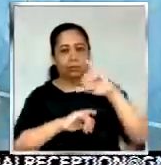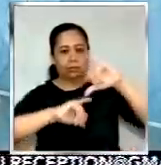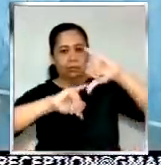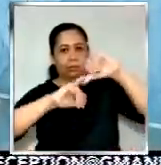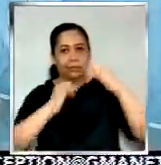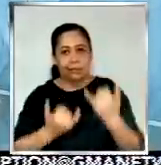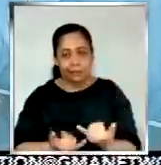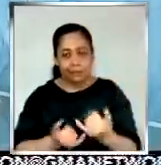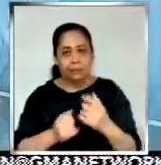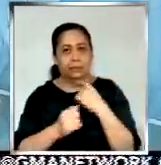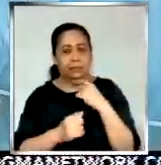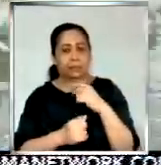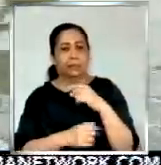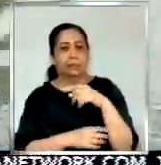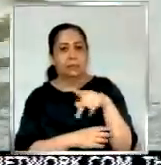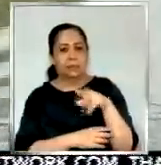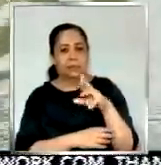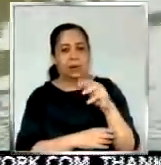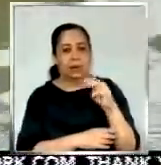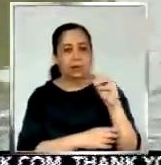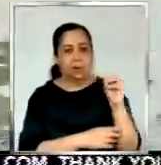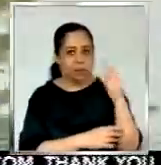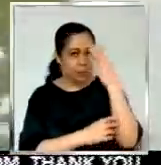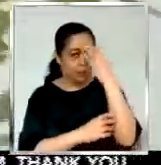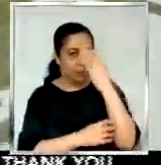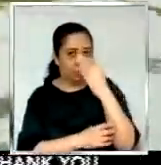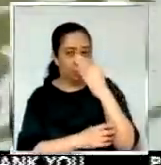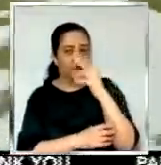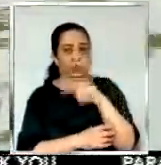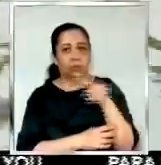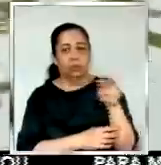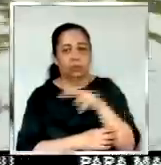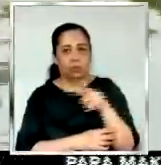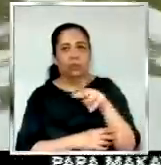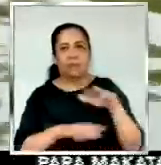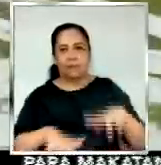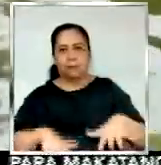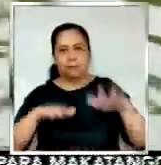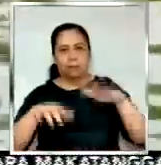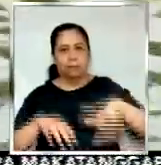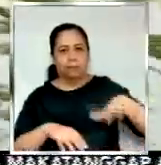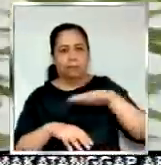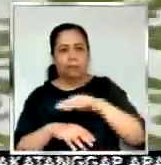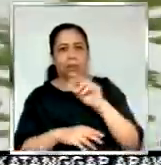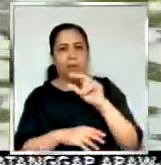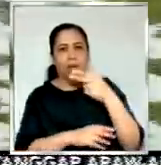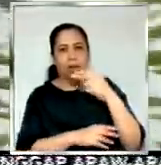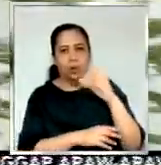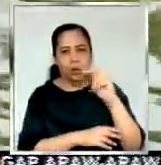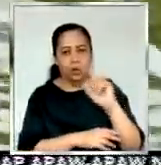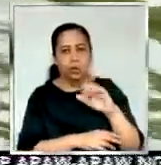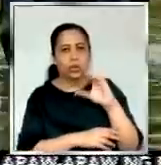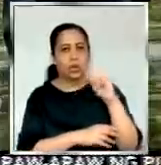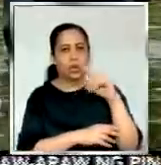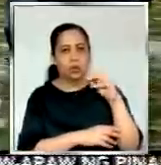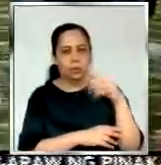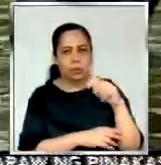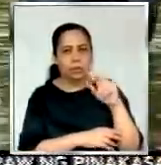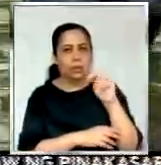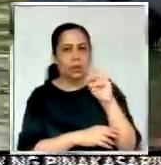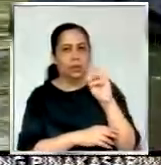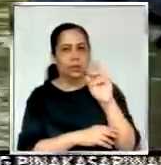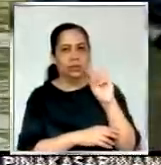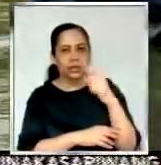Bulacan PDRRMO, 22 barangay ang baha sa mga bayan ng Hagunoy, Kalumpit at Norzagaray. Dahil